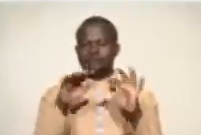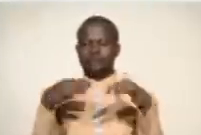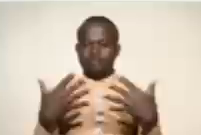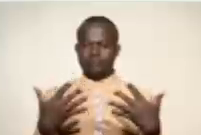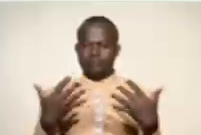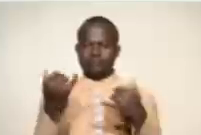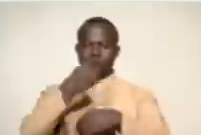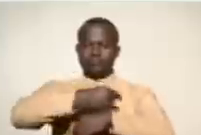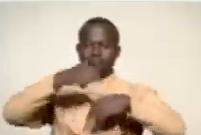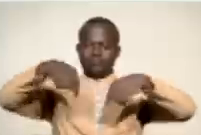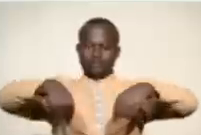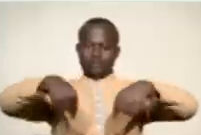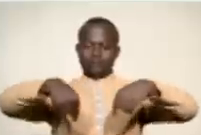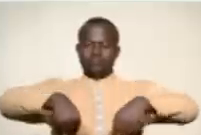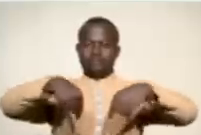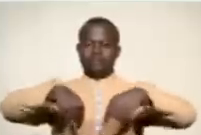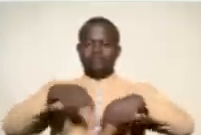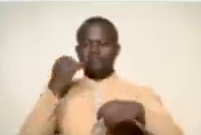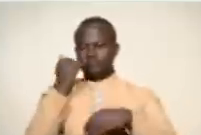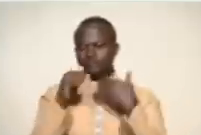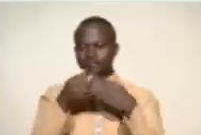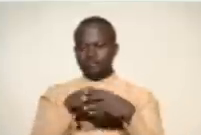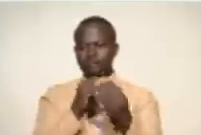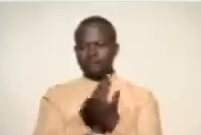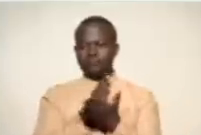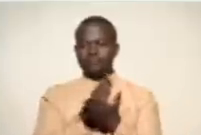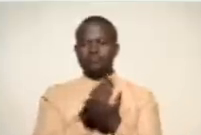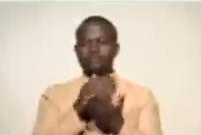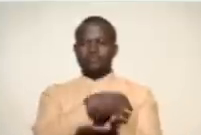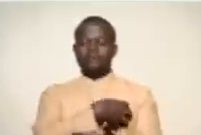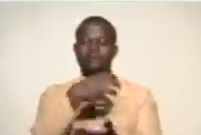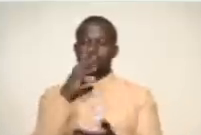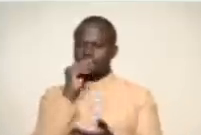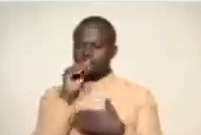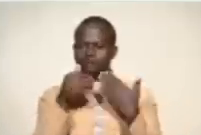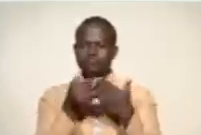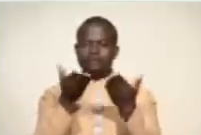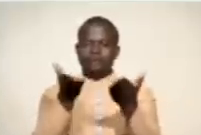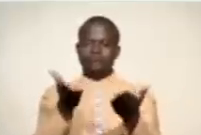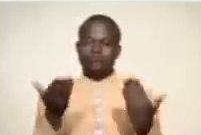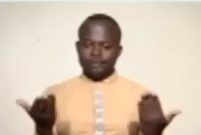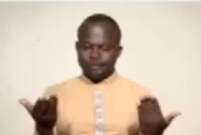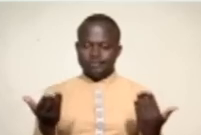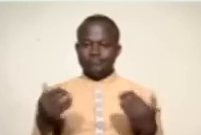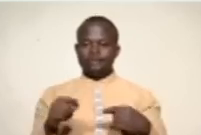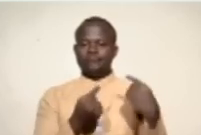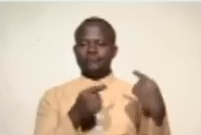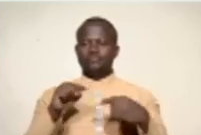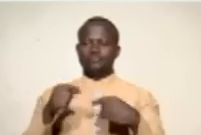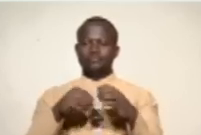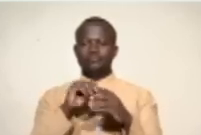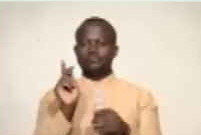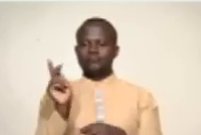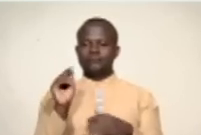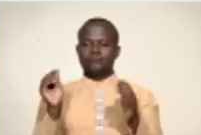Uyu munsi rero kuba mu byukuri hari imitungo ivugwa iriho igibwaho impaka muri Kenya,